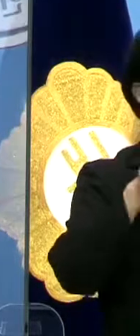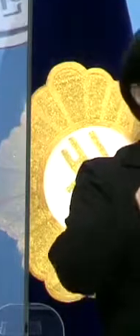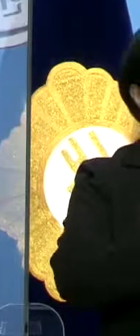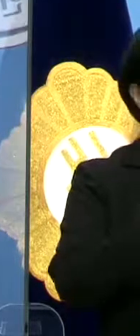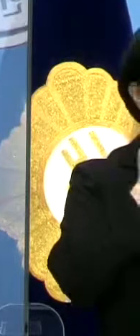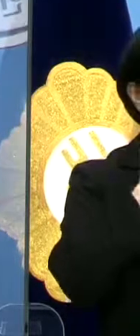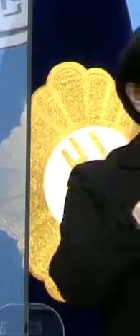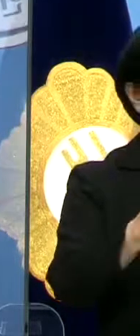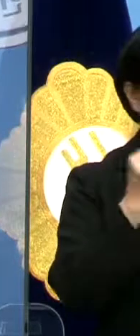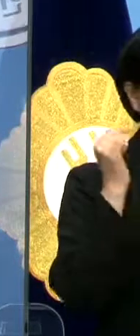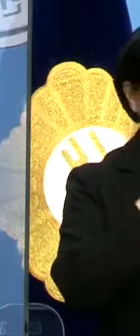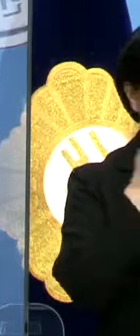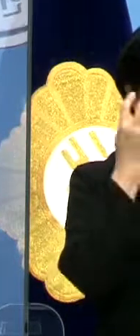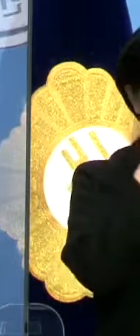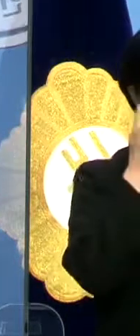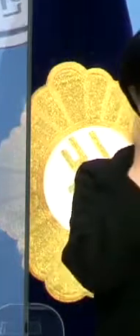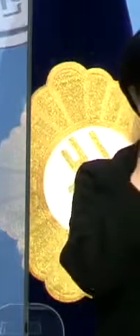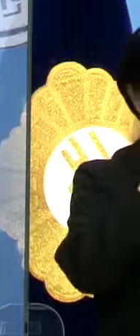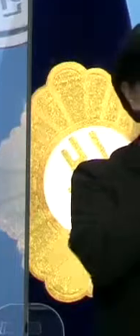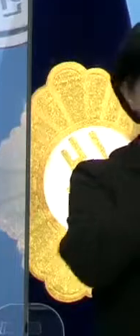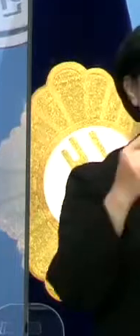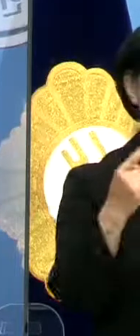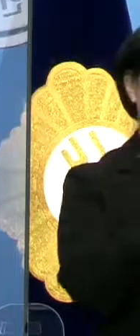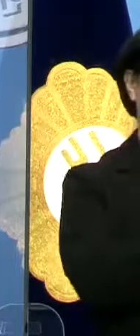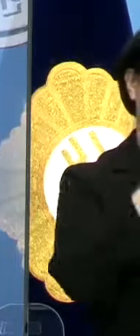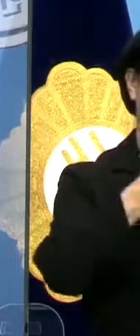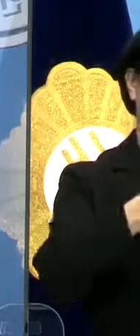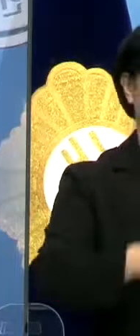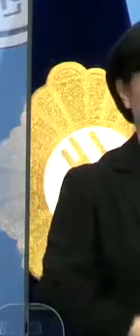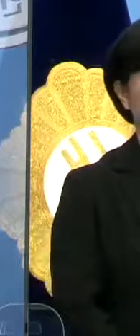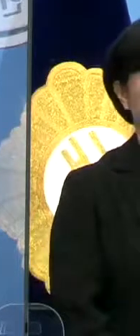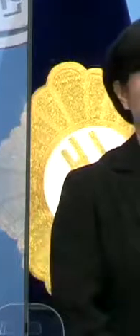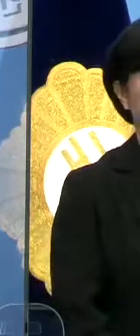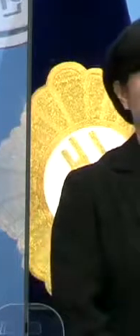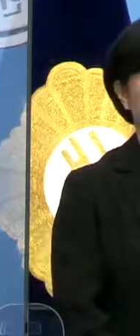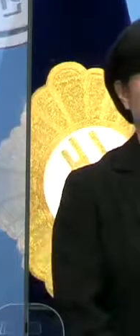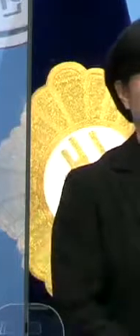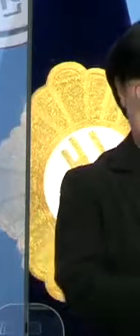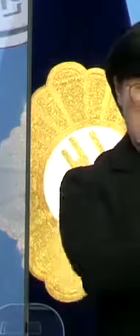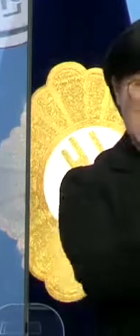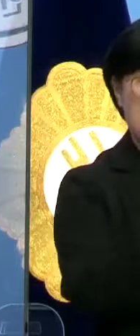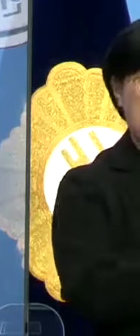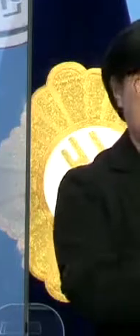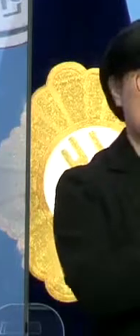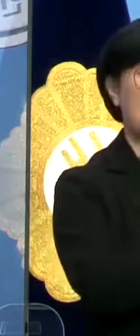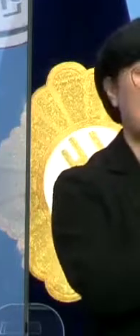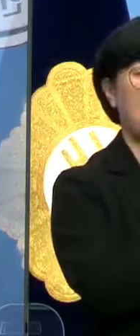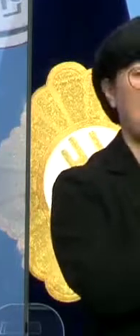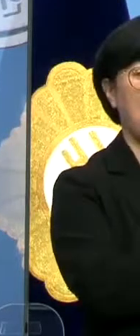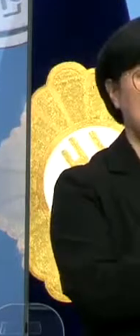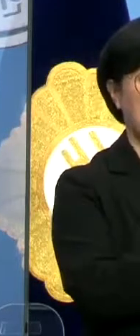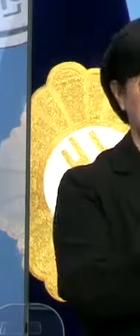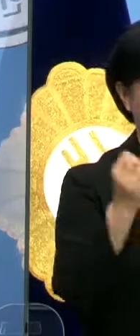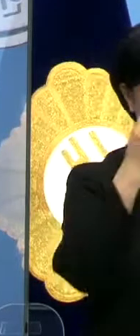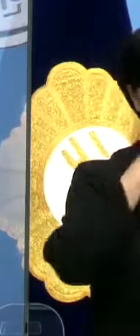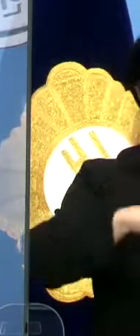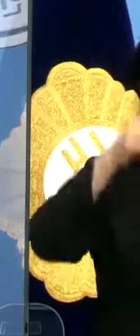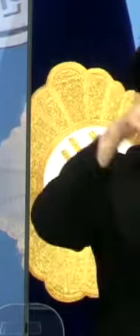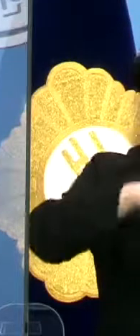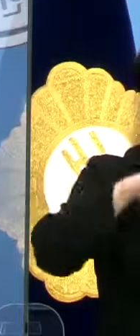철저하게 조사하고 바로 잡는 것부터 하기 바랍니다 귀 당 의 귀책사유로 실시되는 재보궐 선거에